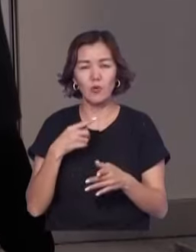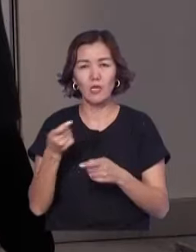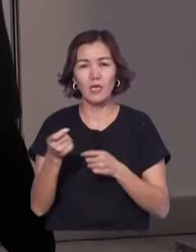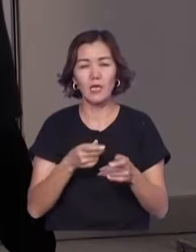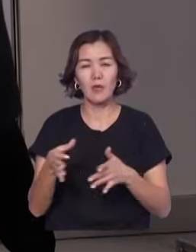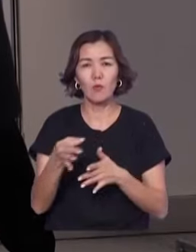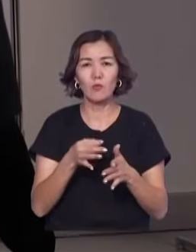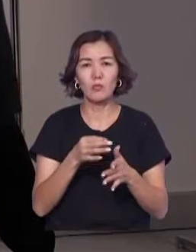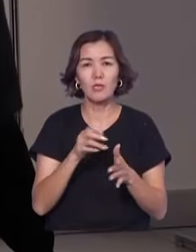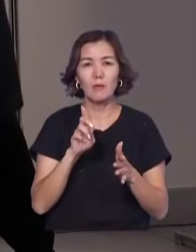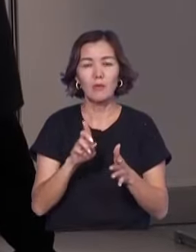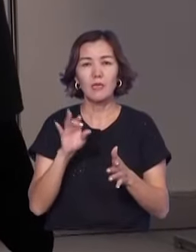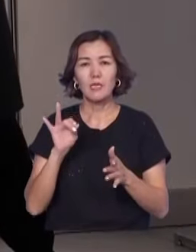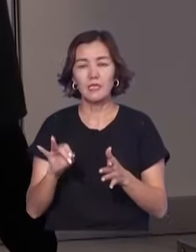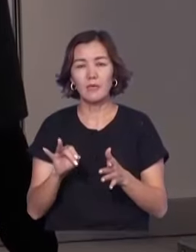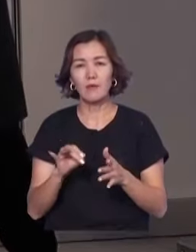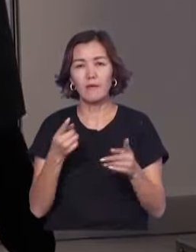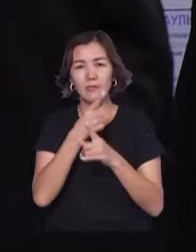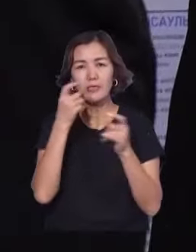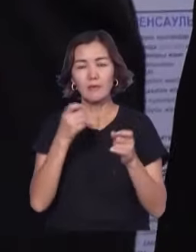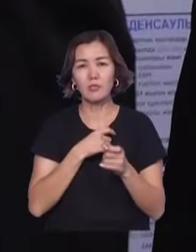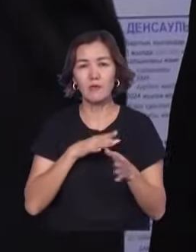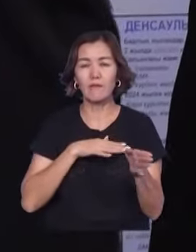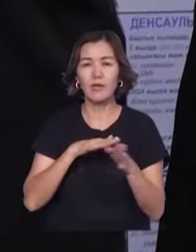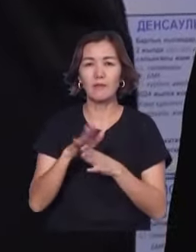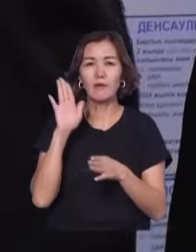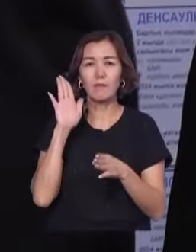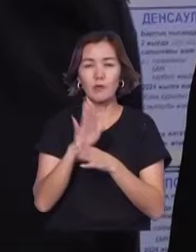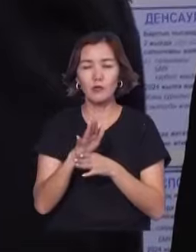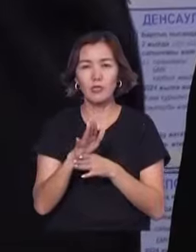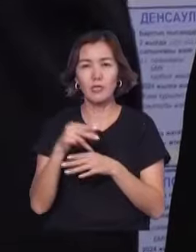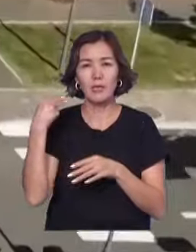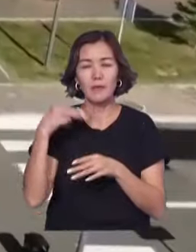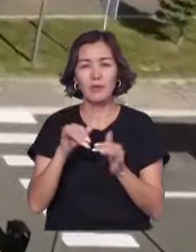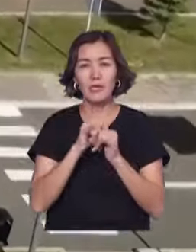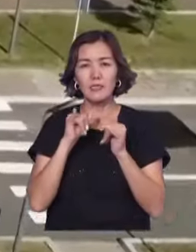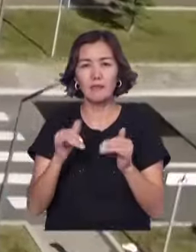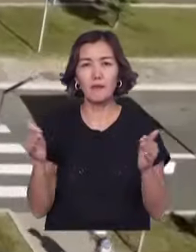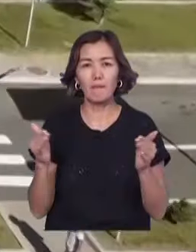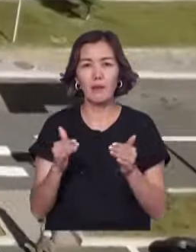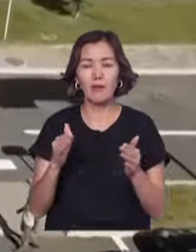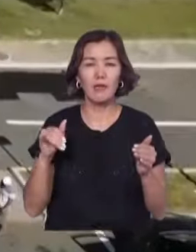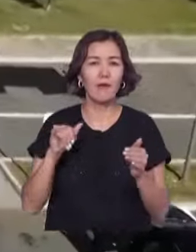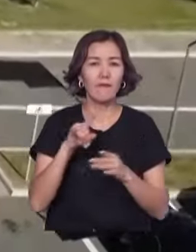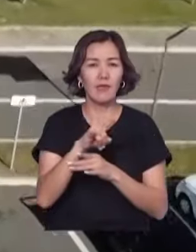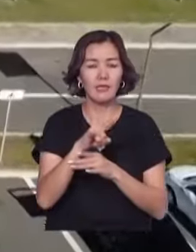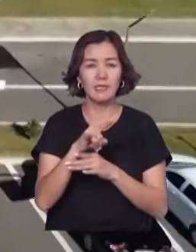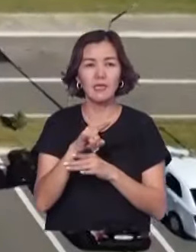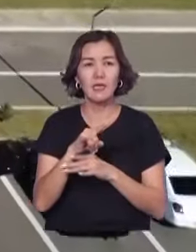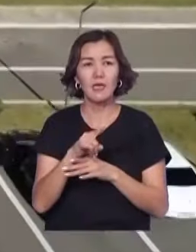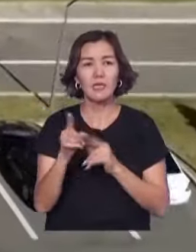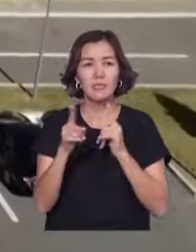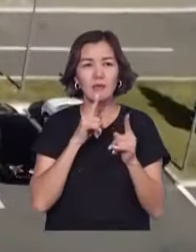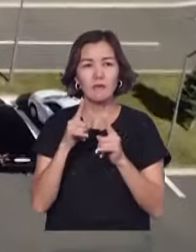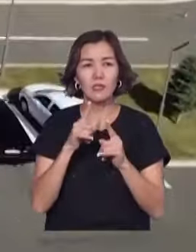области Жетысу Бейбит Исабаев сообщил, что в рамках выполнения поручения президента по развитию малой авиации, озвученного на совещании